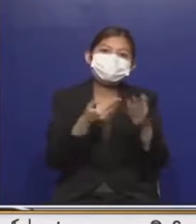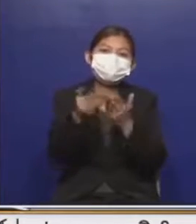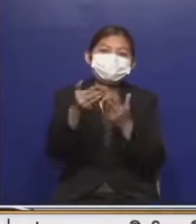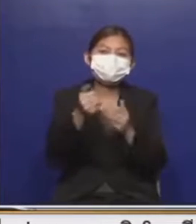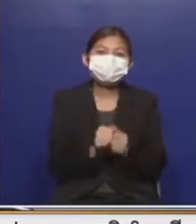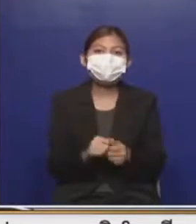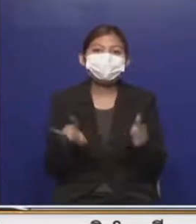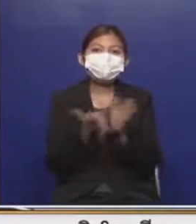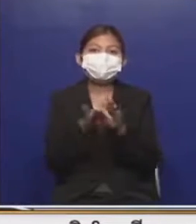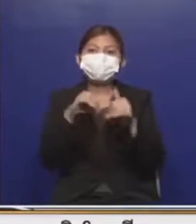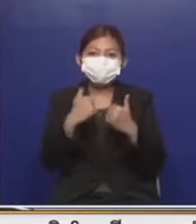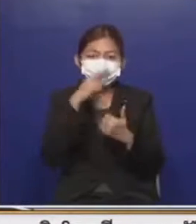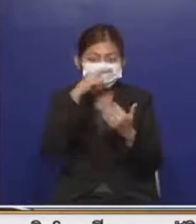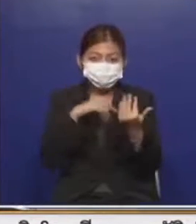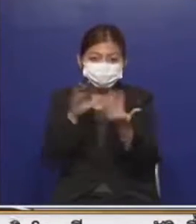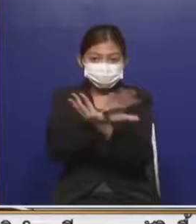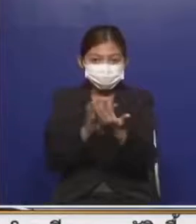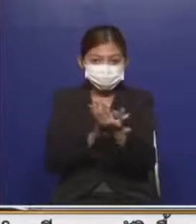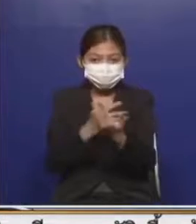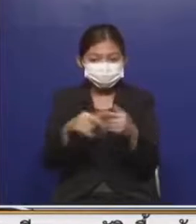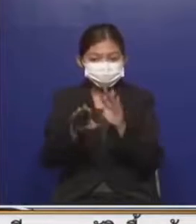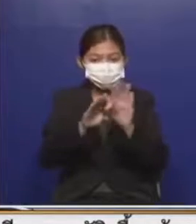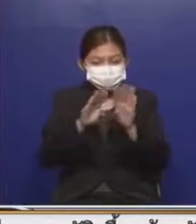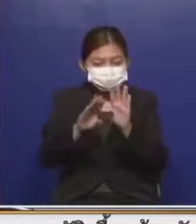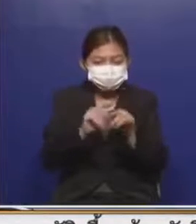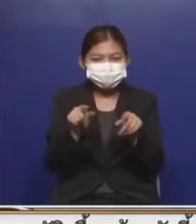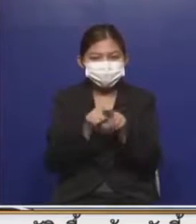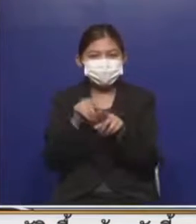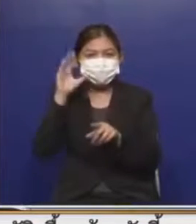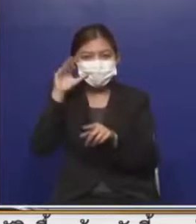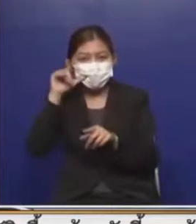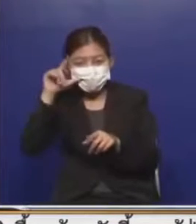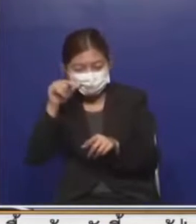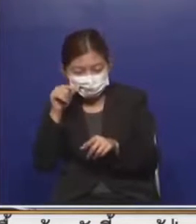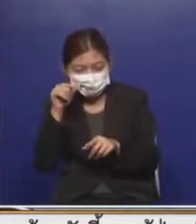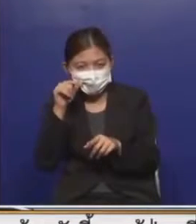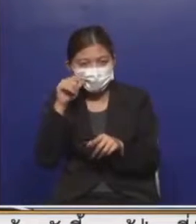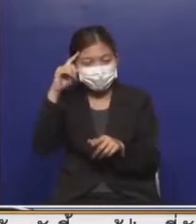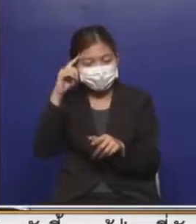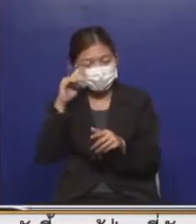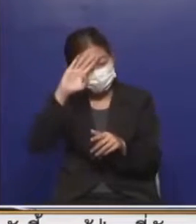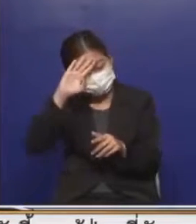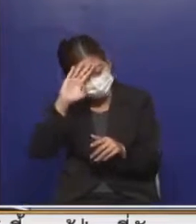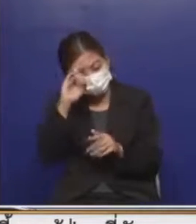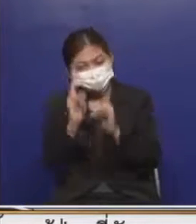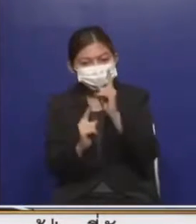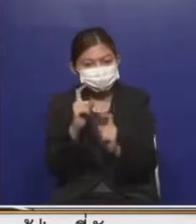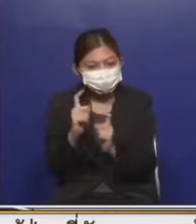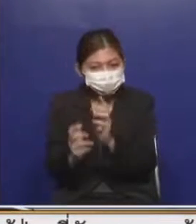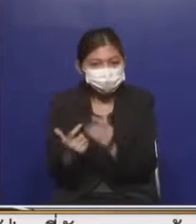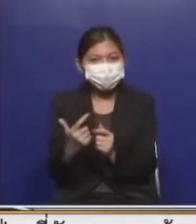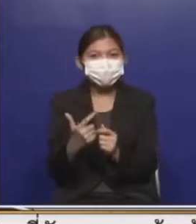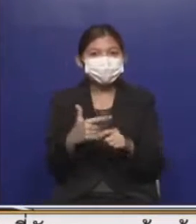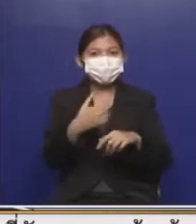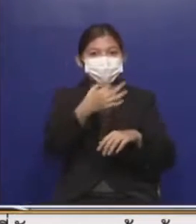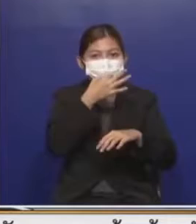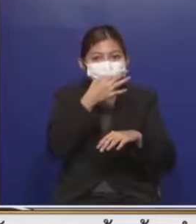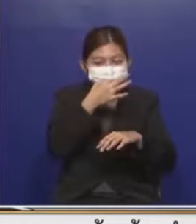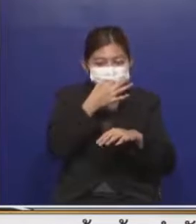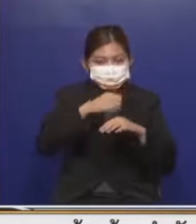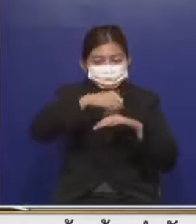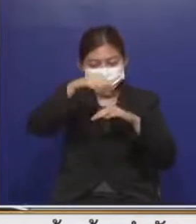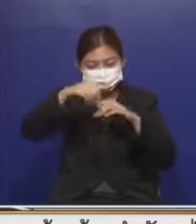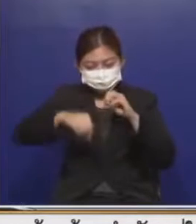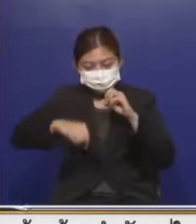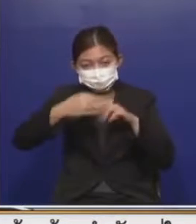ุกวันนี้ปรียับเหมือน bọnที่พ่าแม่มาร้มป่วย Richterันลูกธรรภีก็ยงจะตือซื้อของเล่นให้ได้